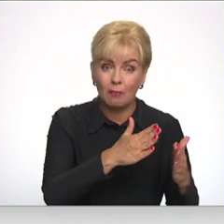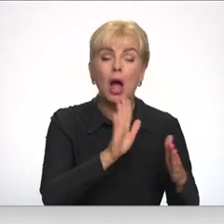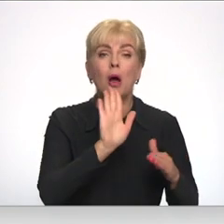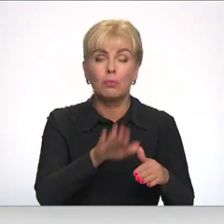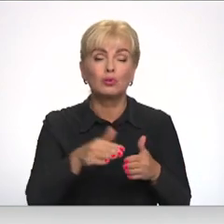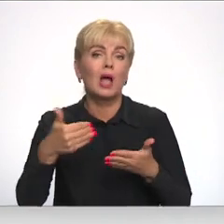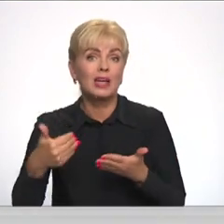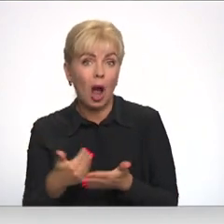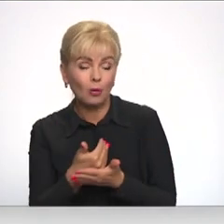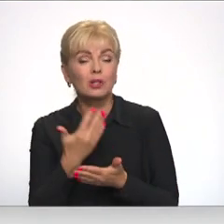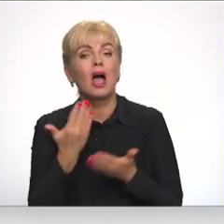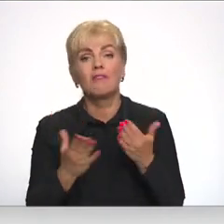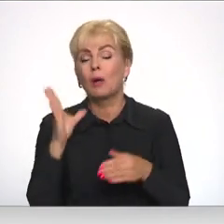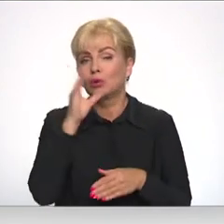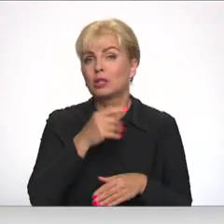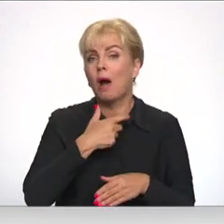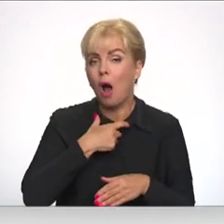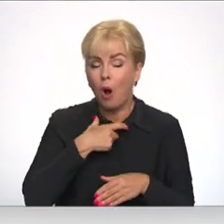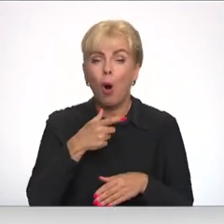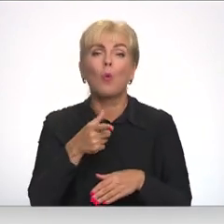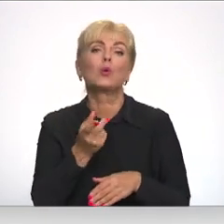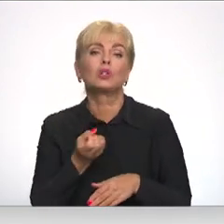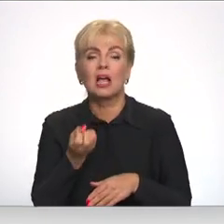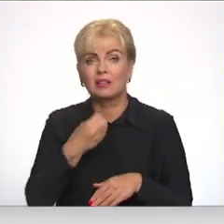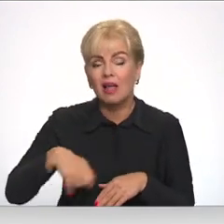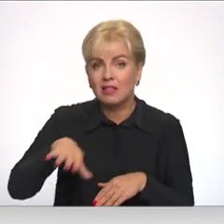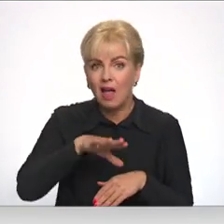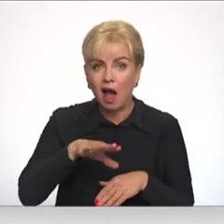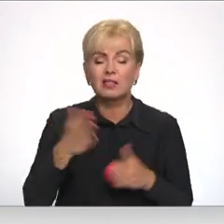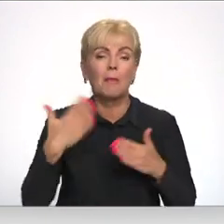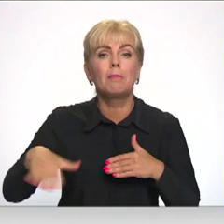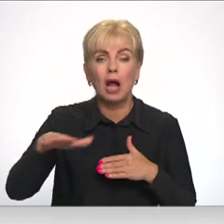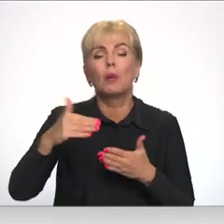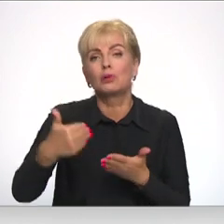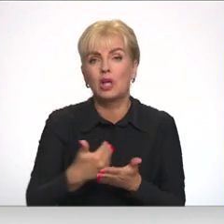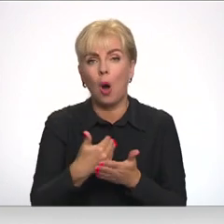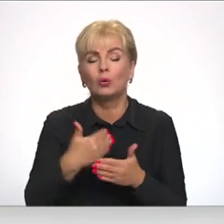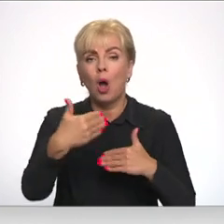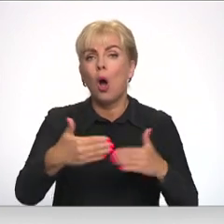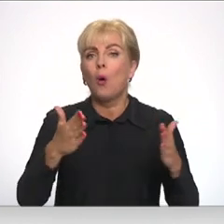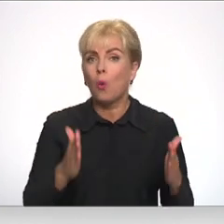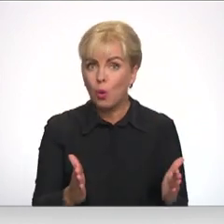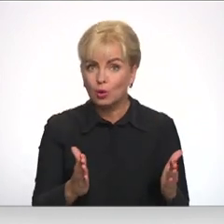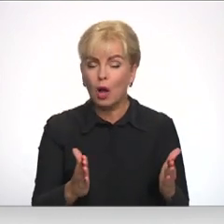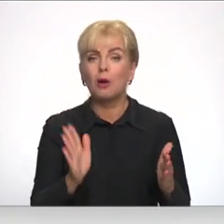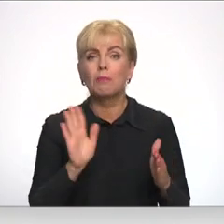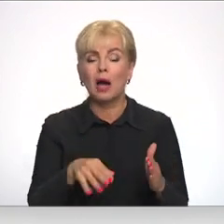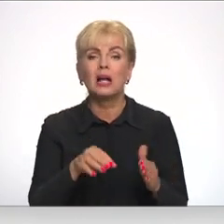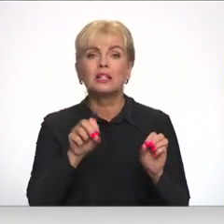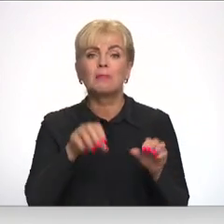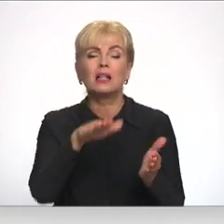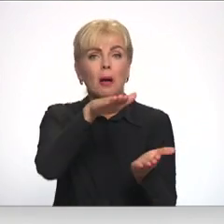un iespējams jau augustā Rīgas dārzos un parkos parādīsies jaunas urnas ar šo te iepriekš minēto